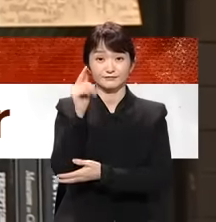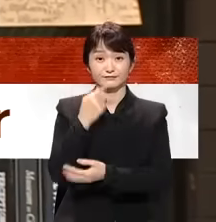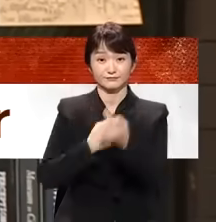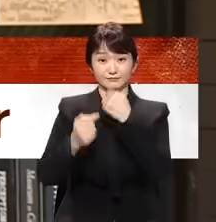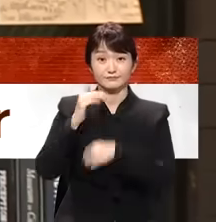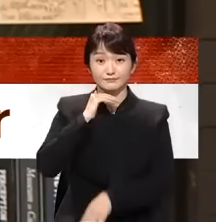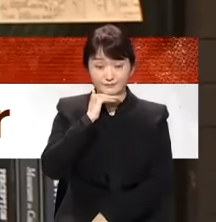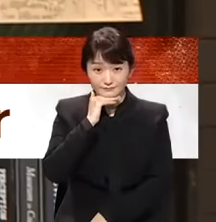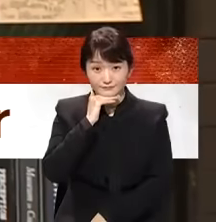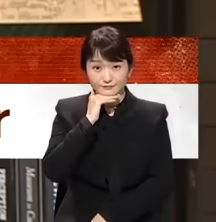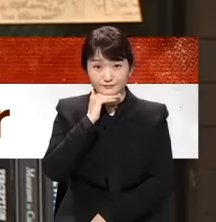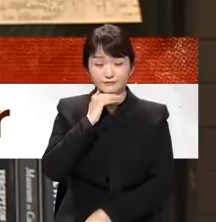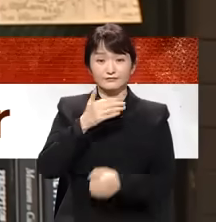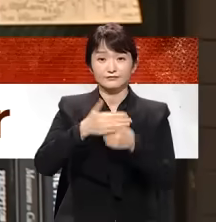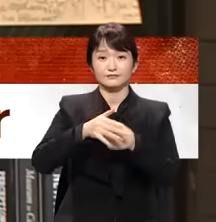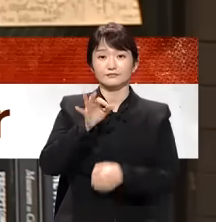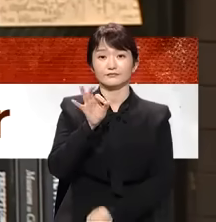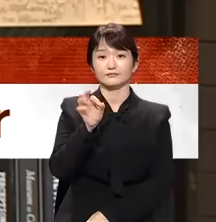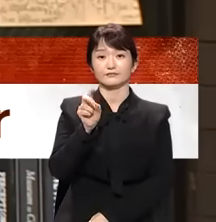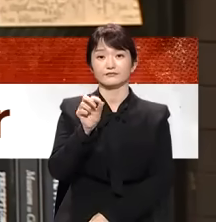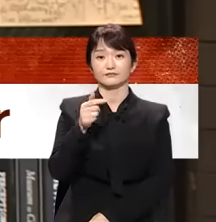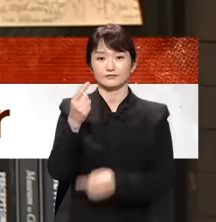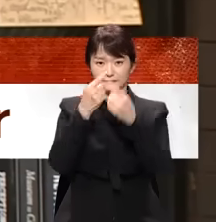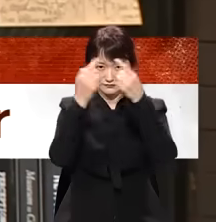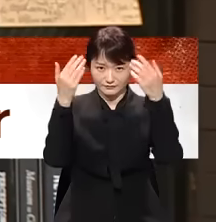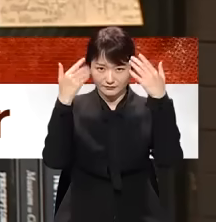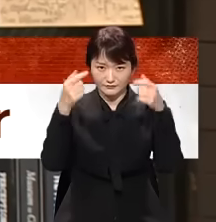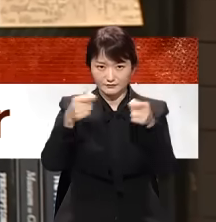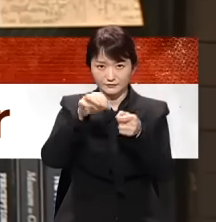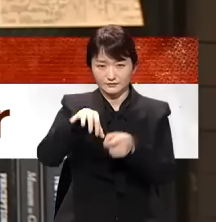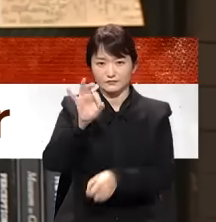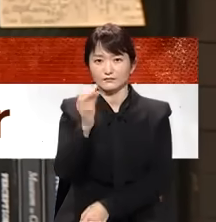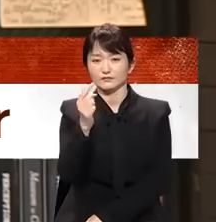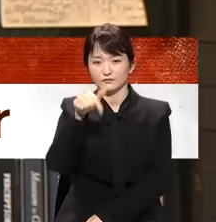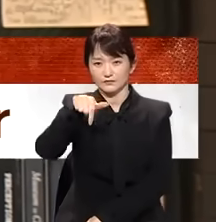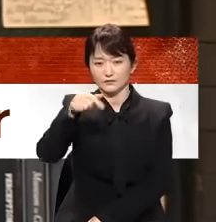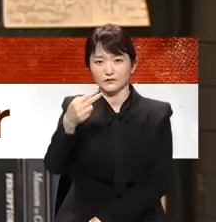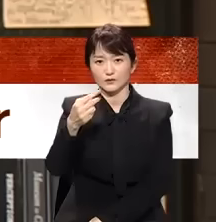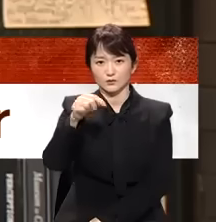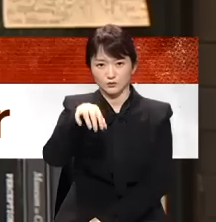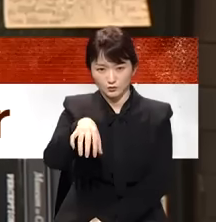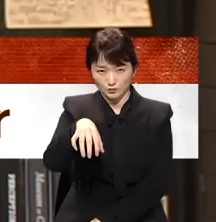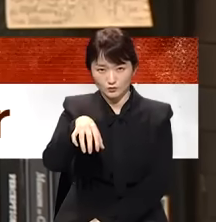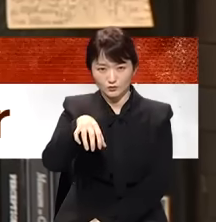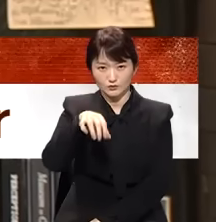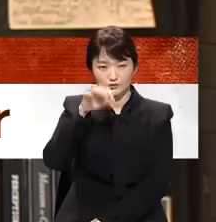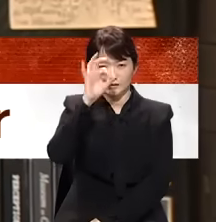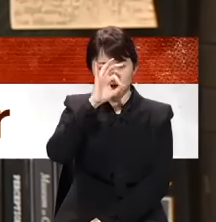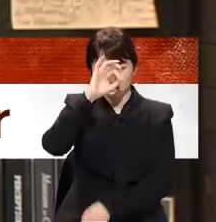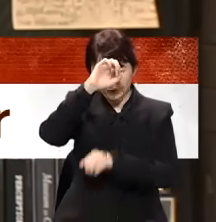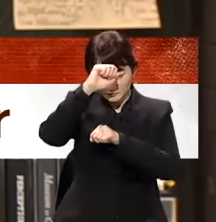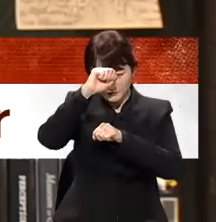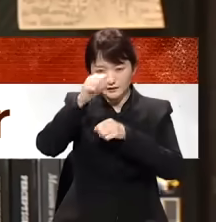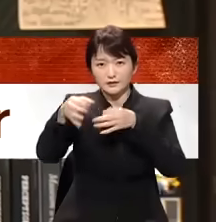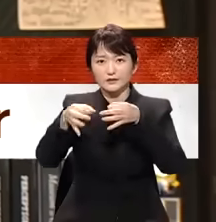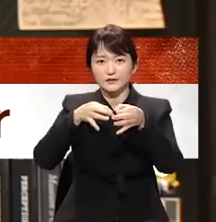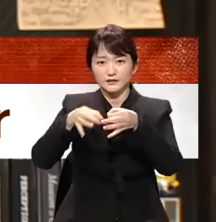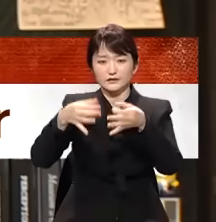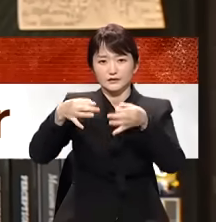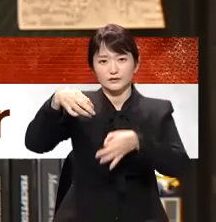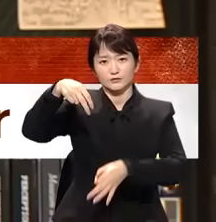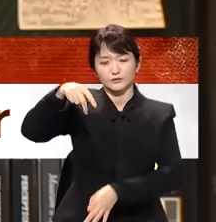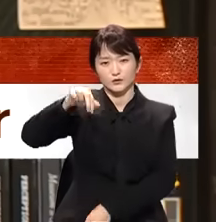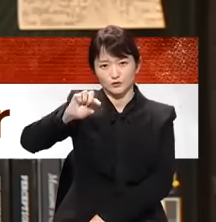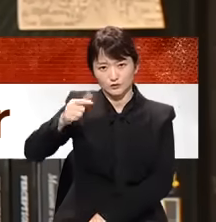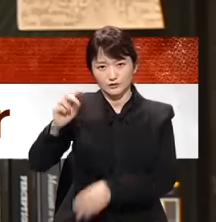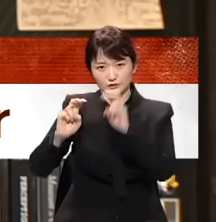제보 기다리고 있습니다 자 대구 영남대학교 앞 옥곡 동에서 두마 족이란 족발집 하시는 김성준 사장님 김성준 사장님